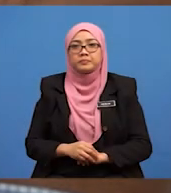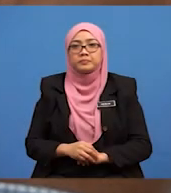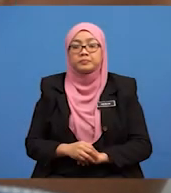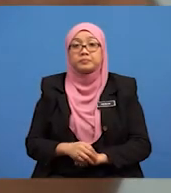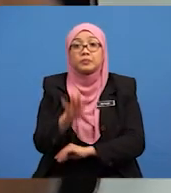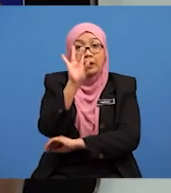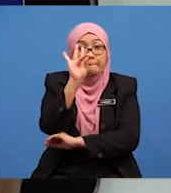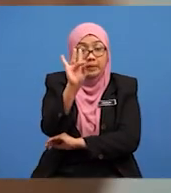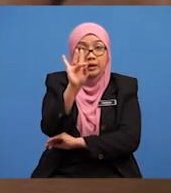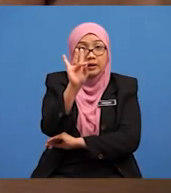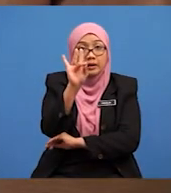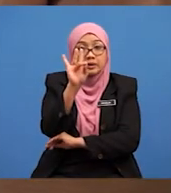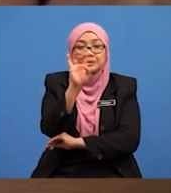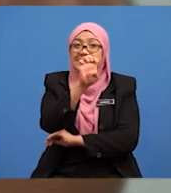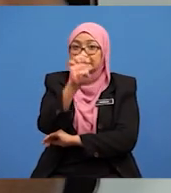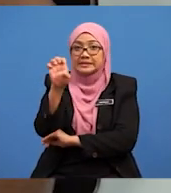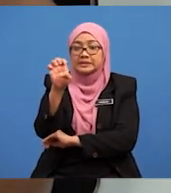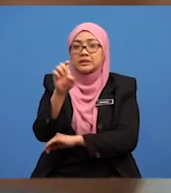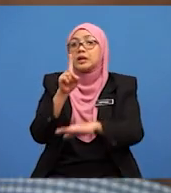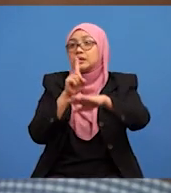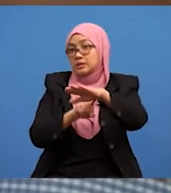8 elektron di petala ketiga